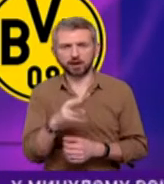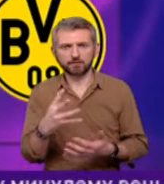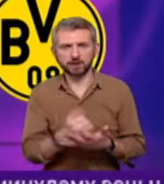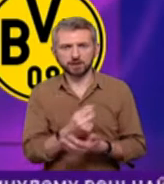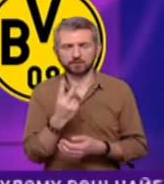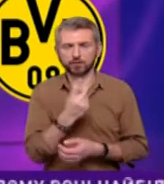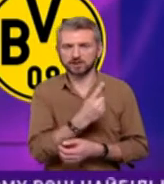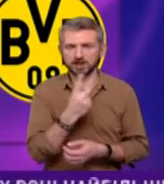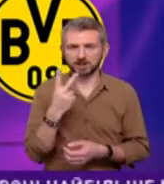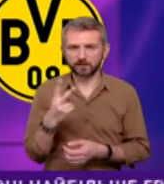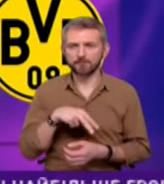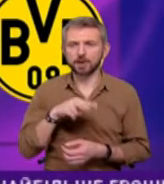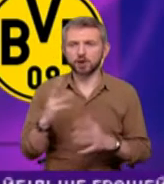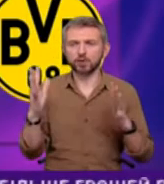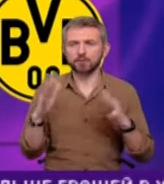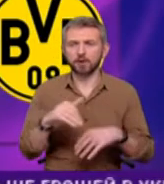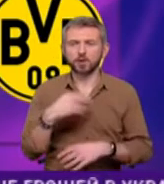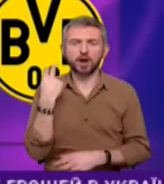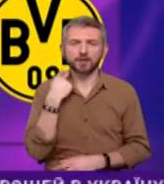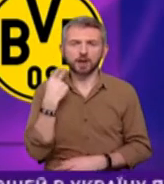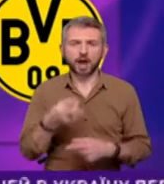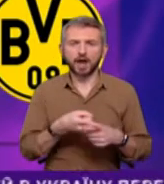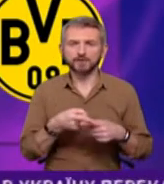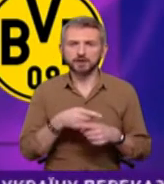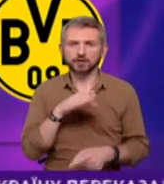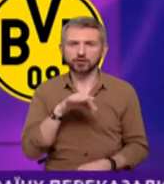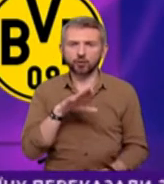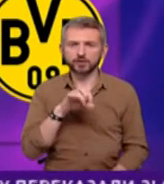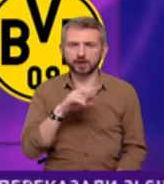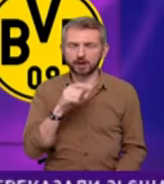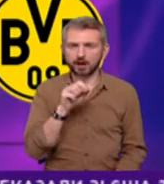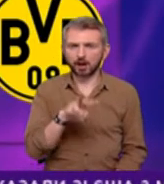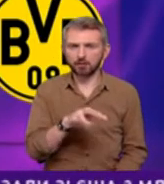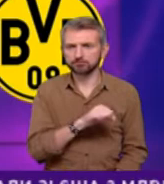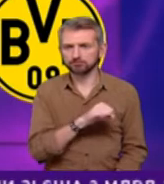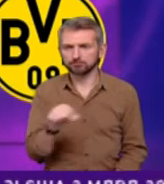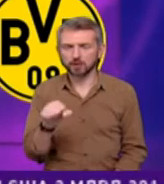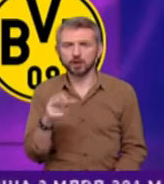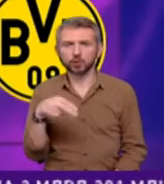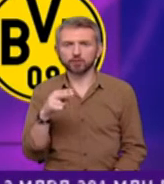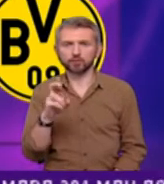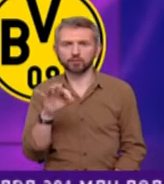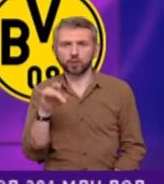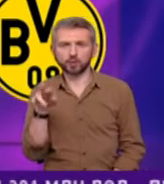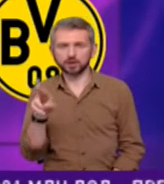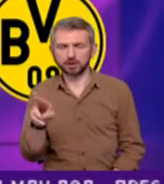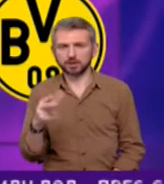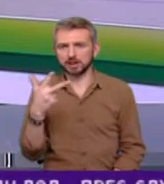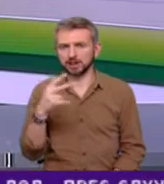1-2. А в паралельному матчі англійський «Тоттенгем» доволі неочікувано розгромив дортмундську «Борусію»